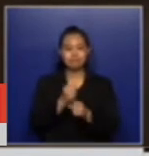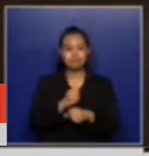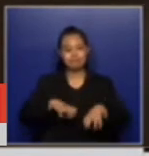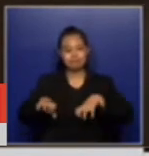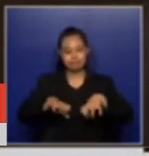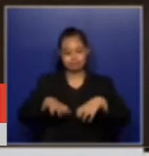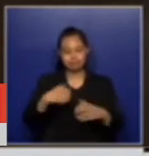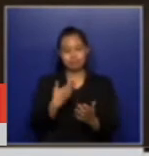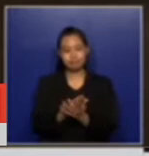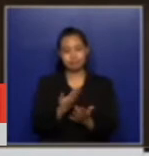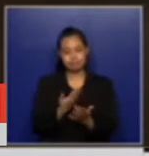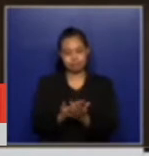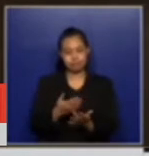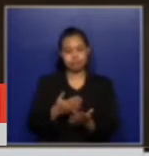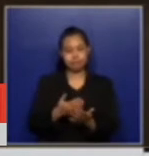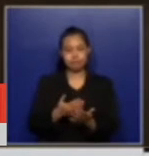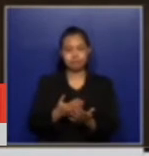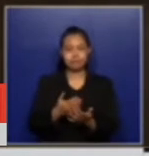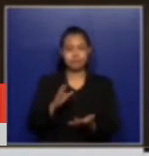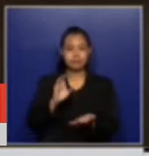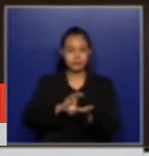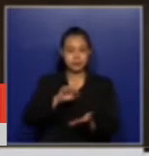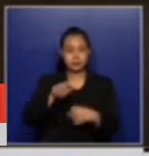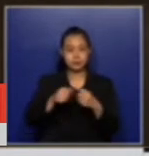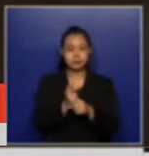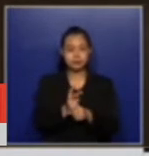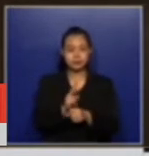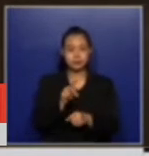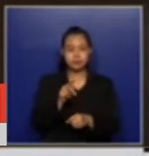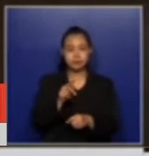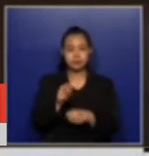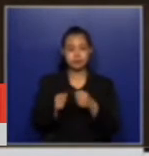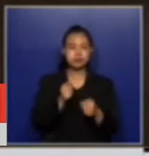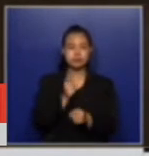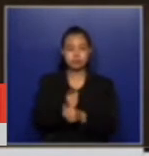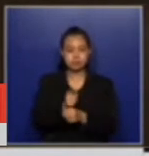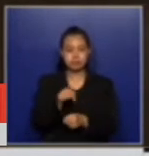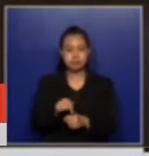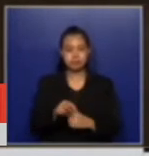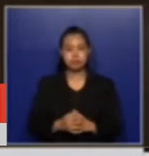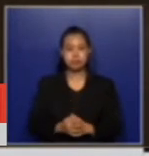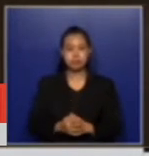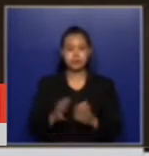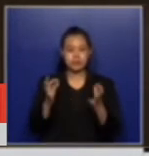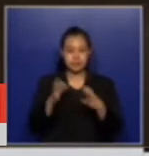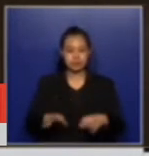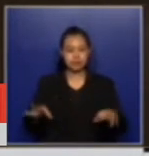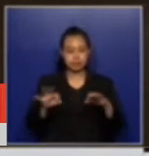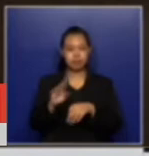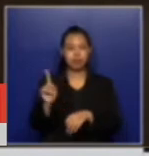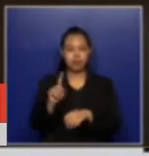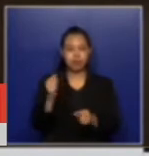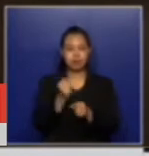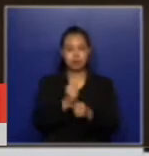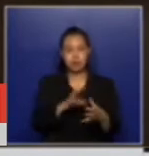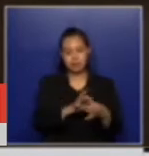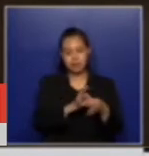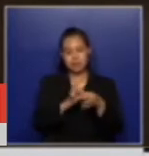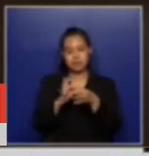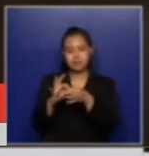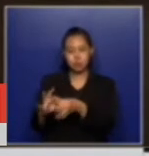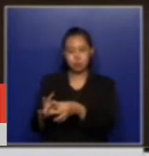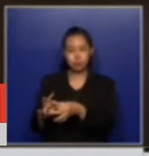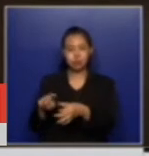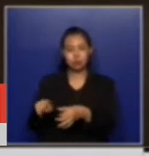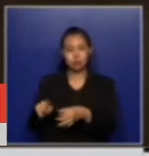ากจะกราบเรียนต่อท่านประธานนั้นว่ามีความจำเป็นอย่างยิ่งที่จะต้องทำให้สอดคล้อง